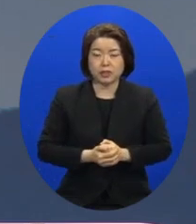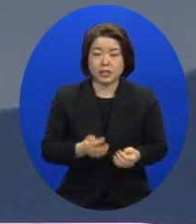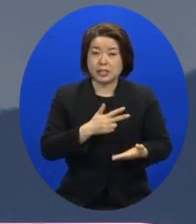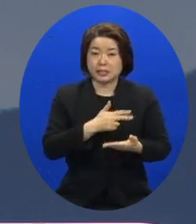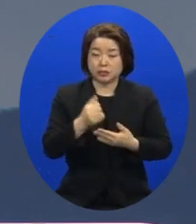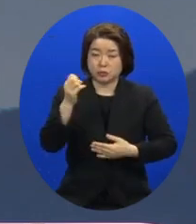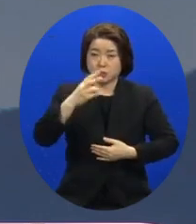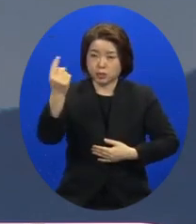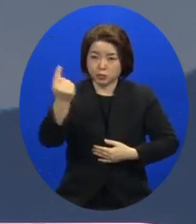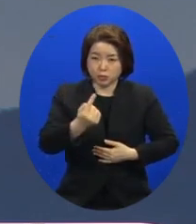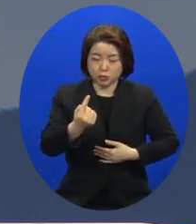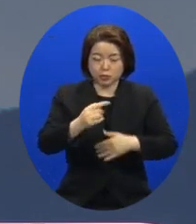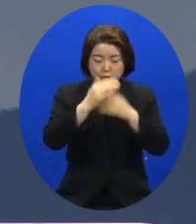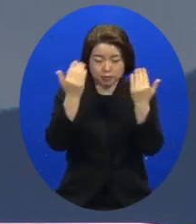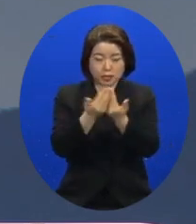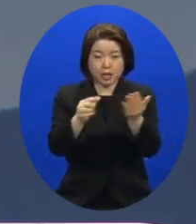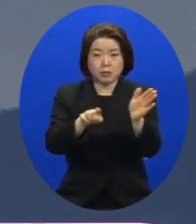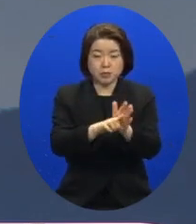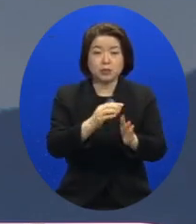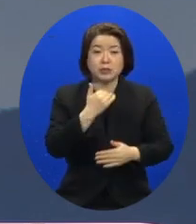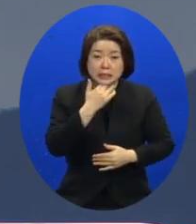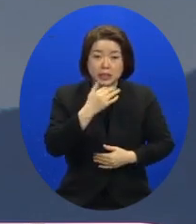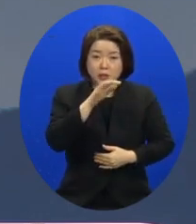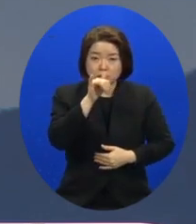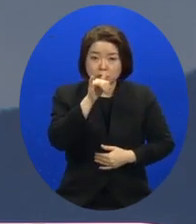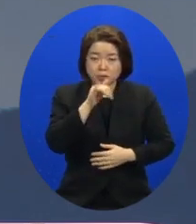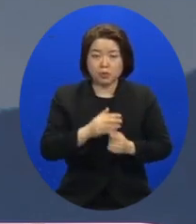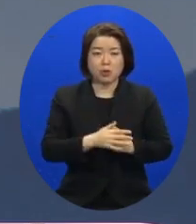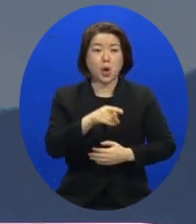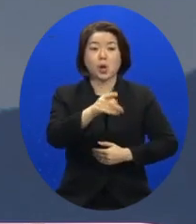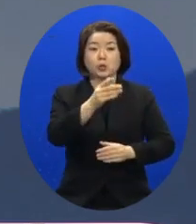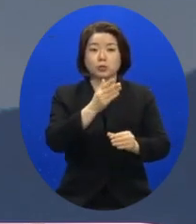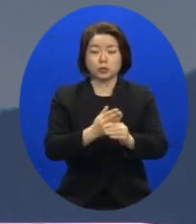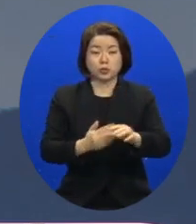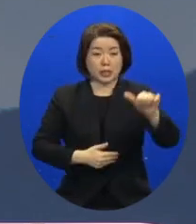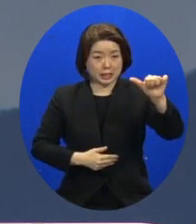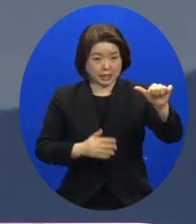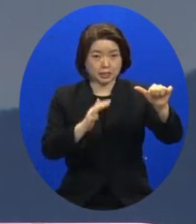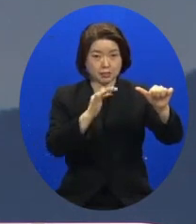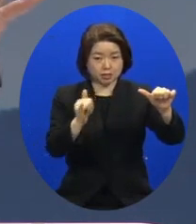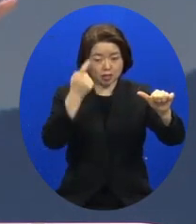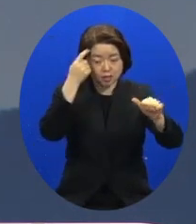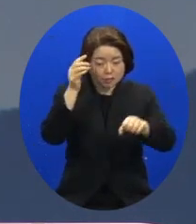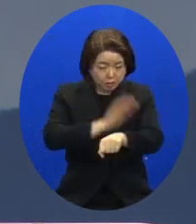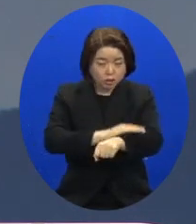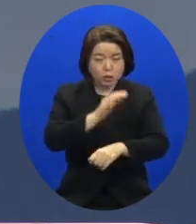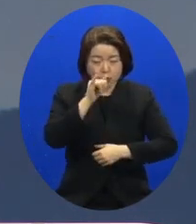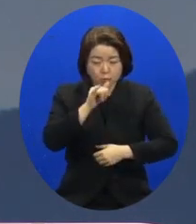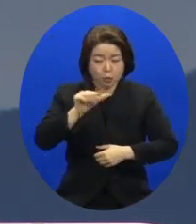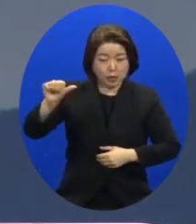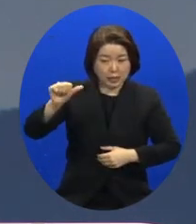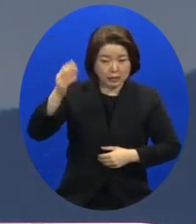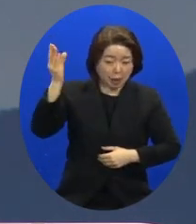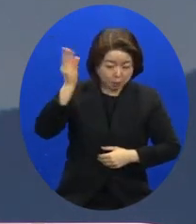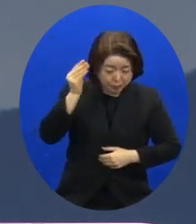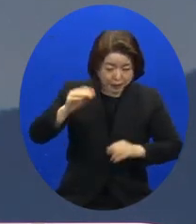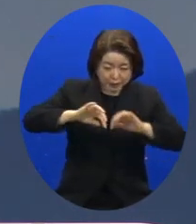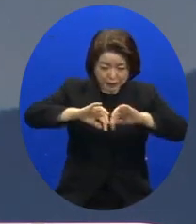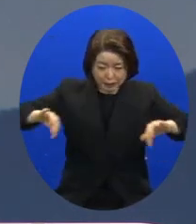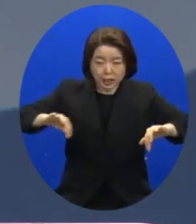주님의 재림을 다 믿고 기다렸다는 뜻이죠. 그 중에서 다섯은 지혜롭고 다섯은 미련한 것으로 갈라지는